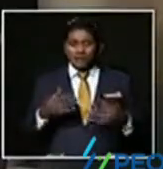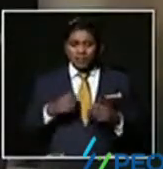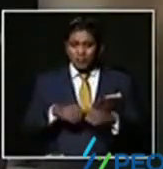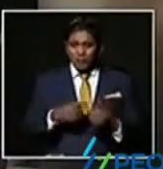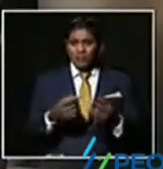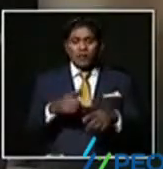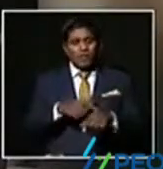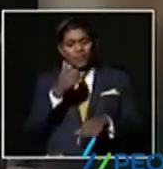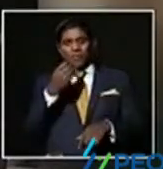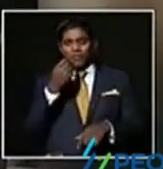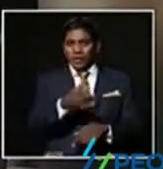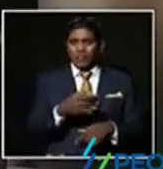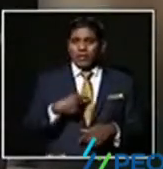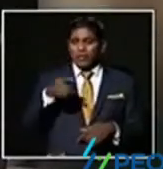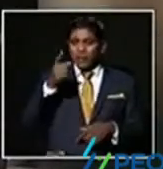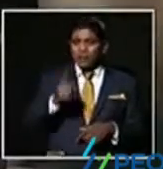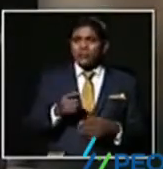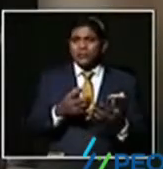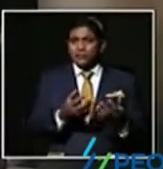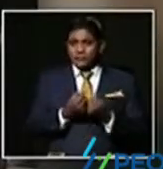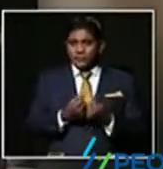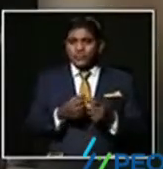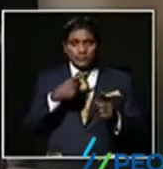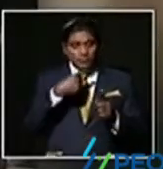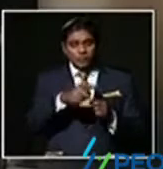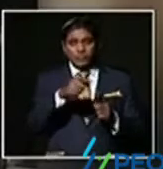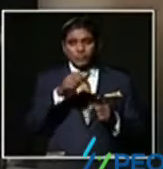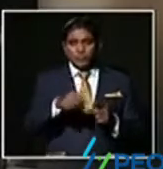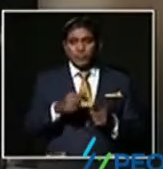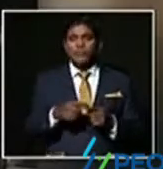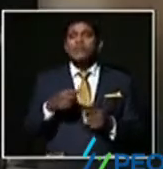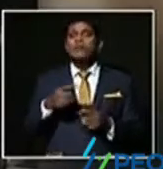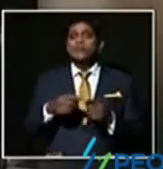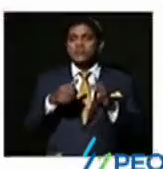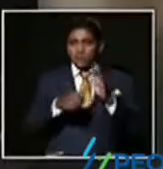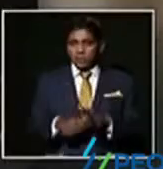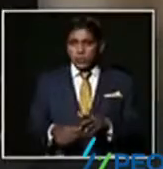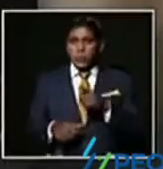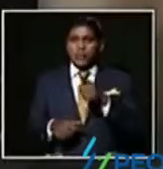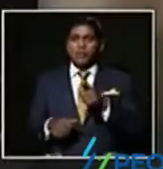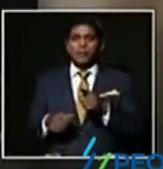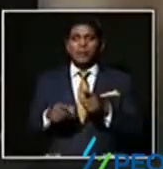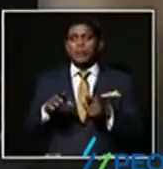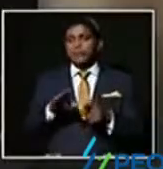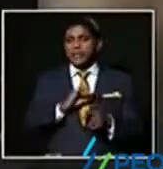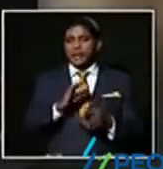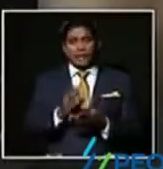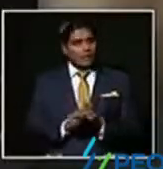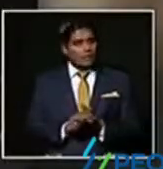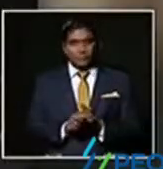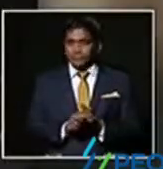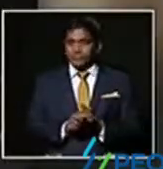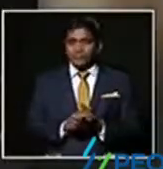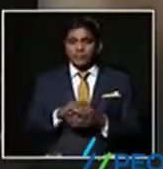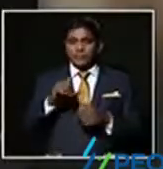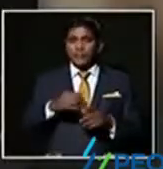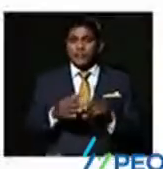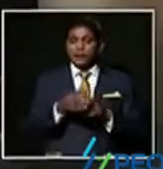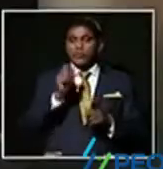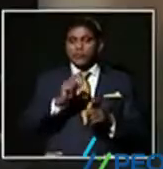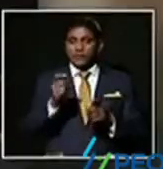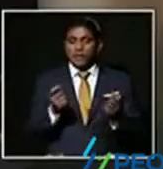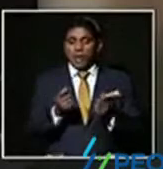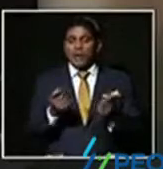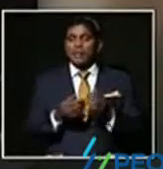දීලා නිර්දේශ ටික පිළිනොගන්න මිනිහට විතරක් මෙතන ඇවිල්ලා තඩි බානවා. අපි එකග වෙන්නේ නැත්තේ ඒකට. ජනාධිපතිවරණේ කාර්යාලයක් දාන්න කඩ කාමරයක්